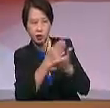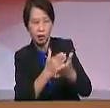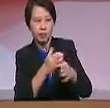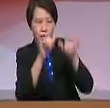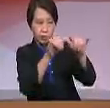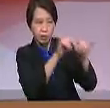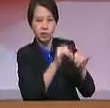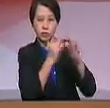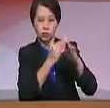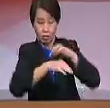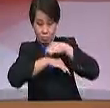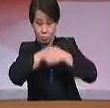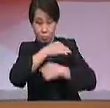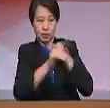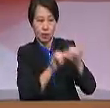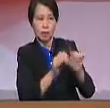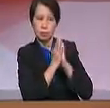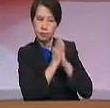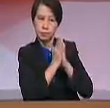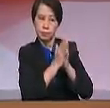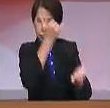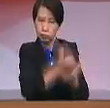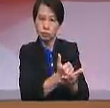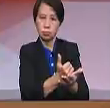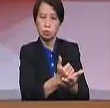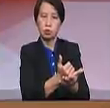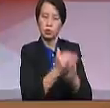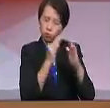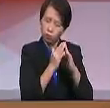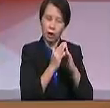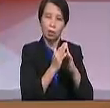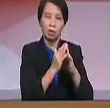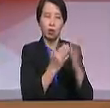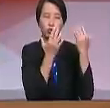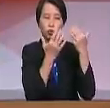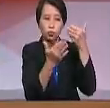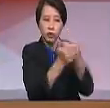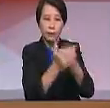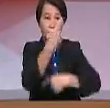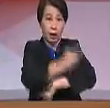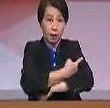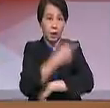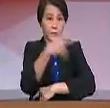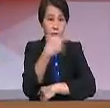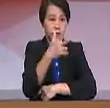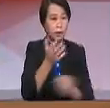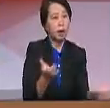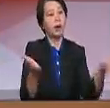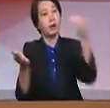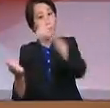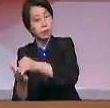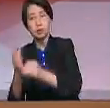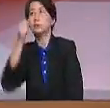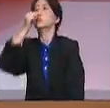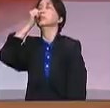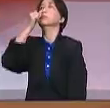ni, please tunggulah sehingga hari ke-13, buat test sekali lagi dan